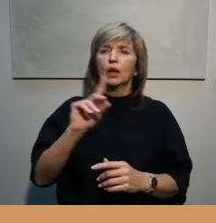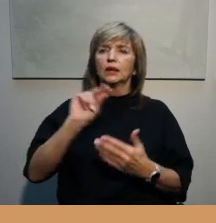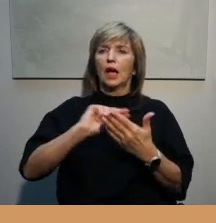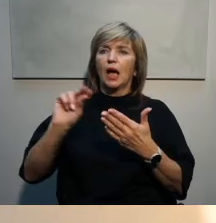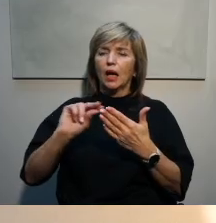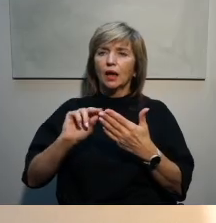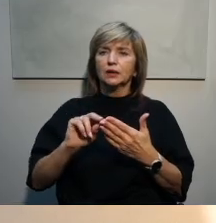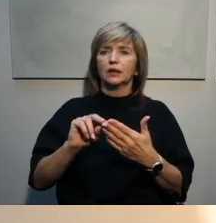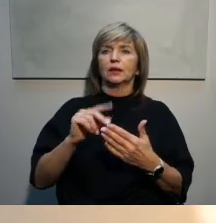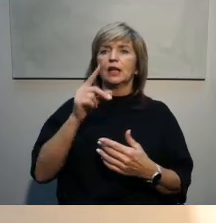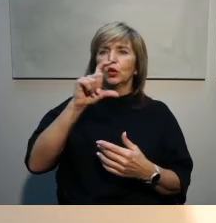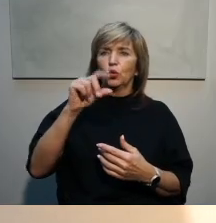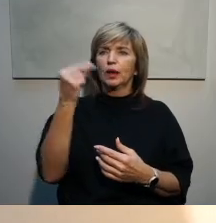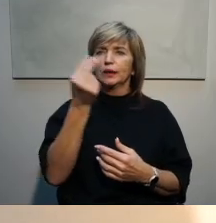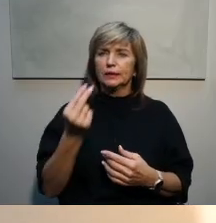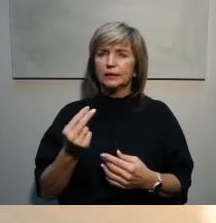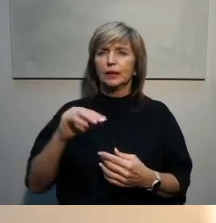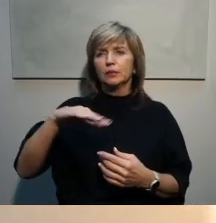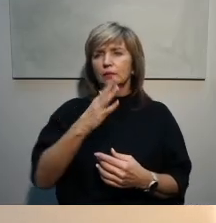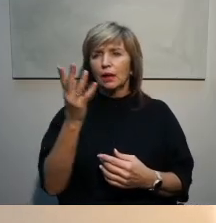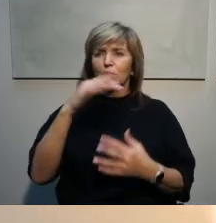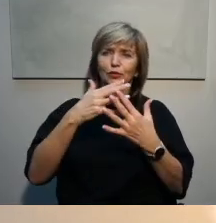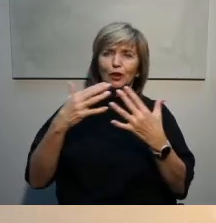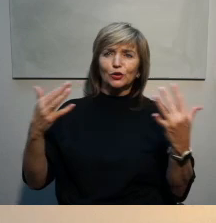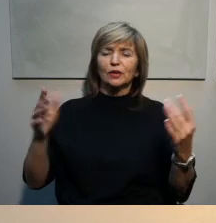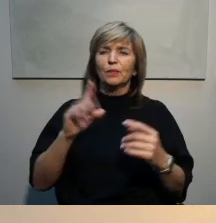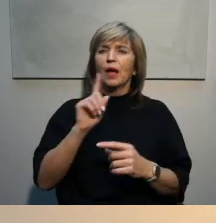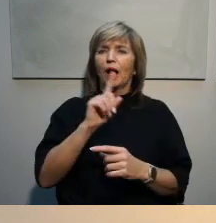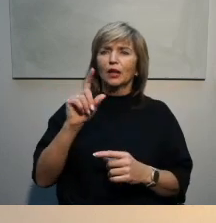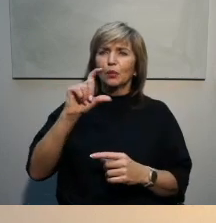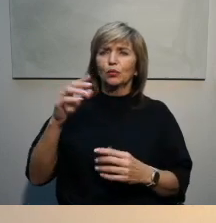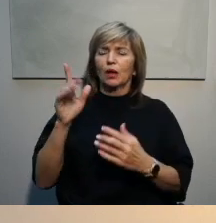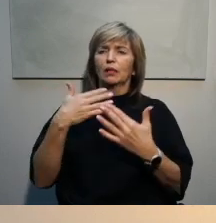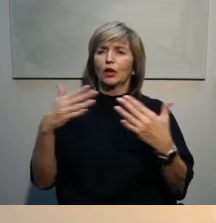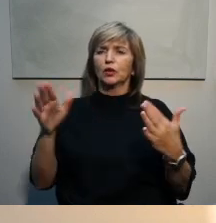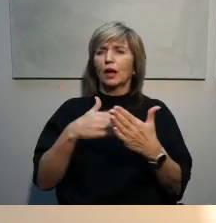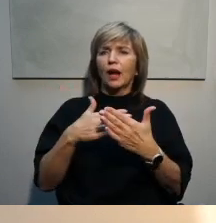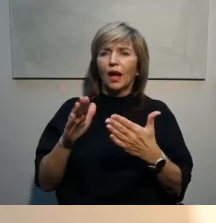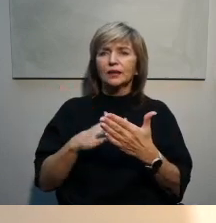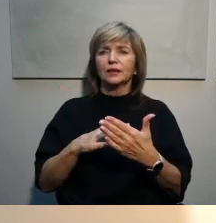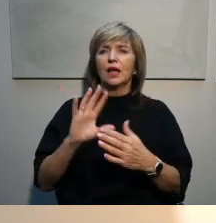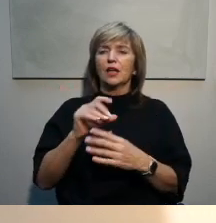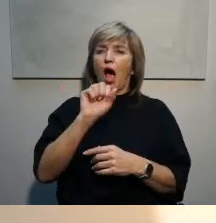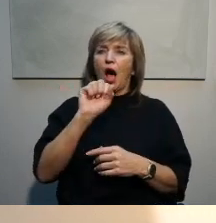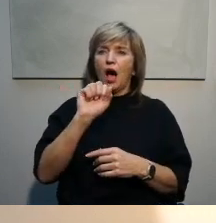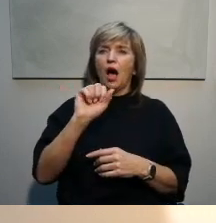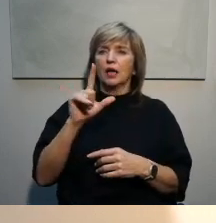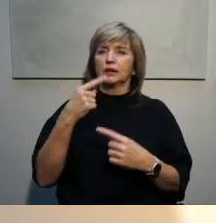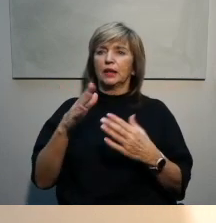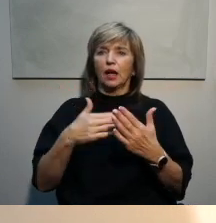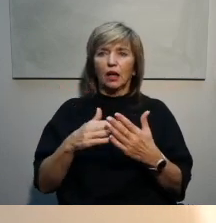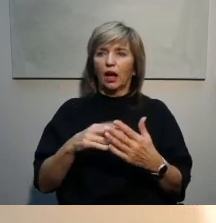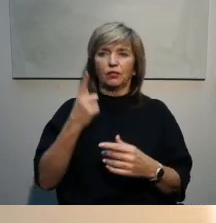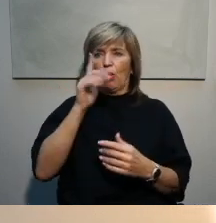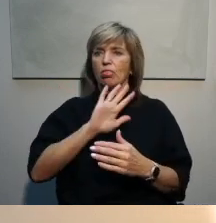rakstīti, ir drukāti, ir zīmēti, ir lokani, ir tādi un šitādi, un katrs var būt kaut kādā krāsā. Un ja A burtiņš citā krāsā, tad viņi